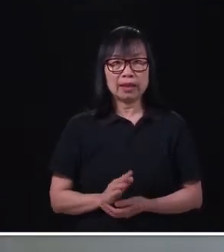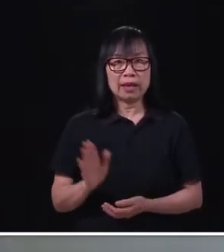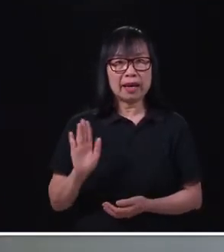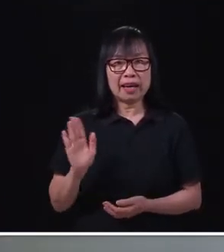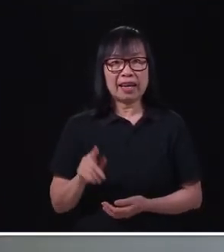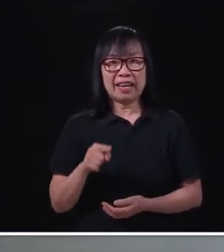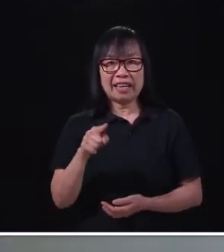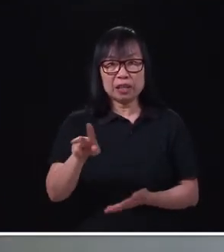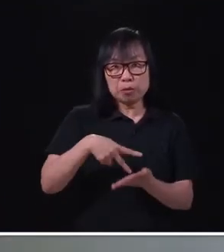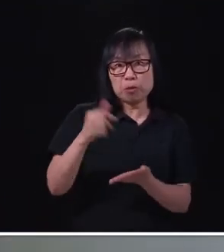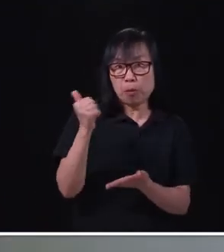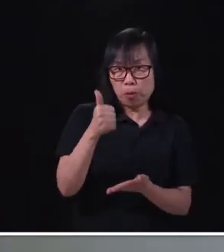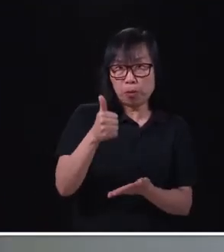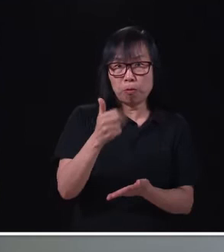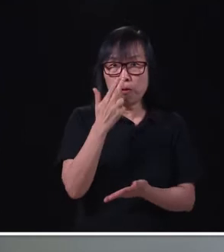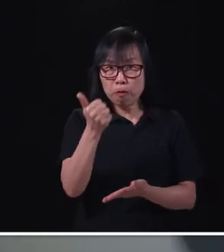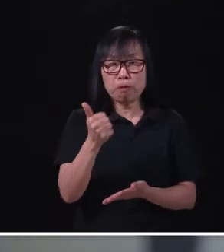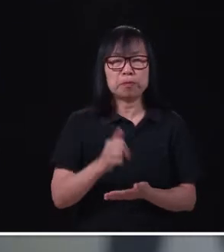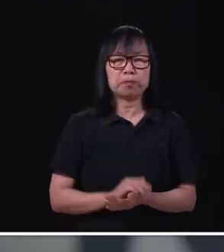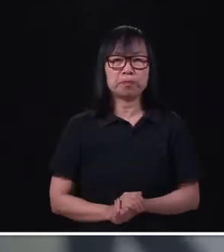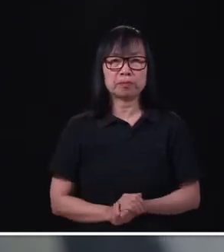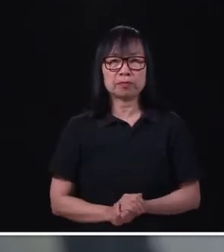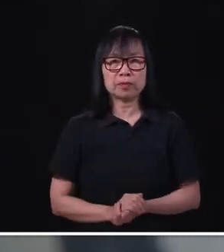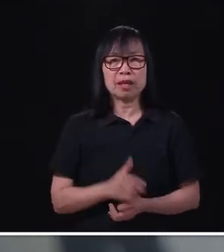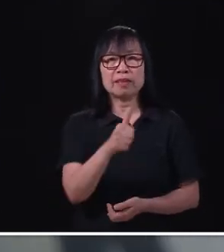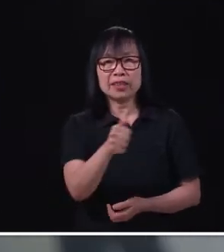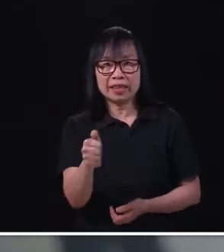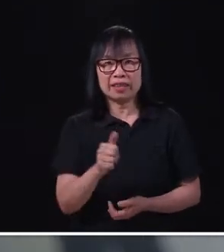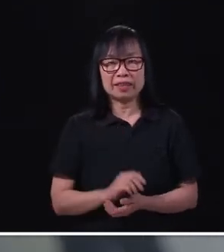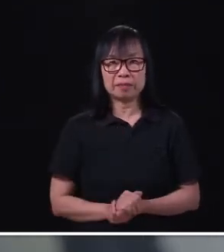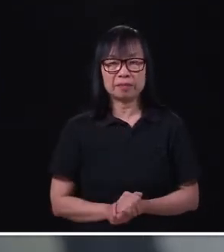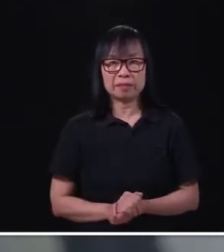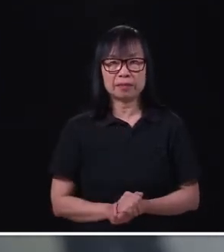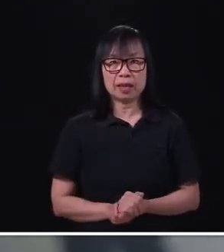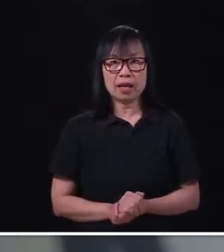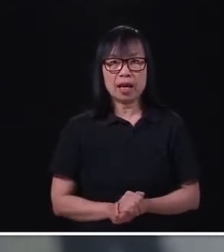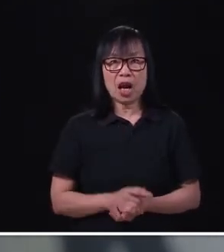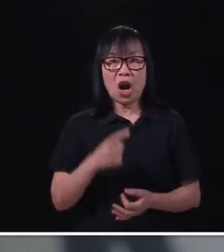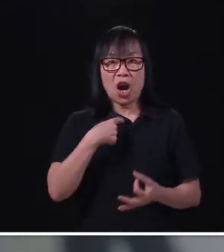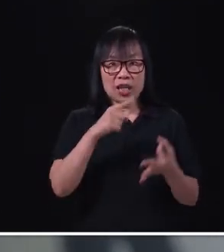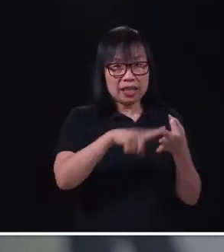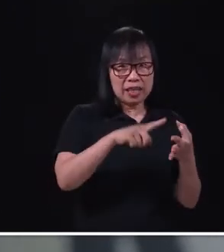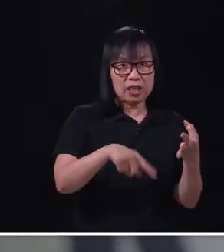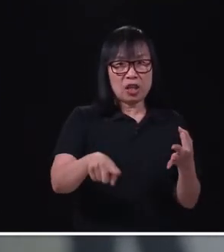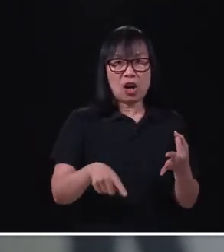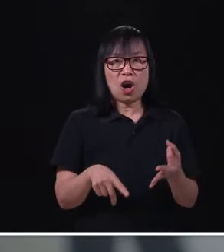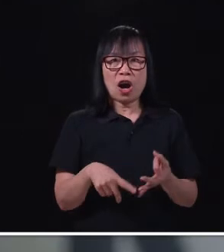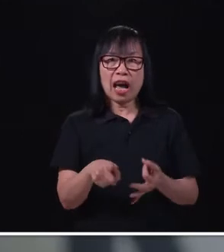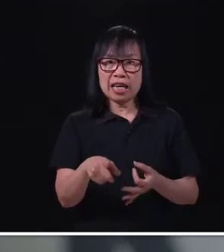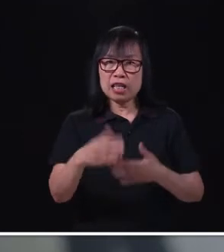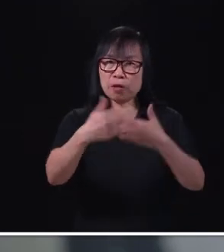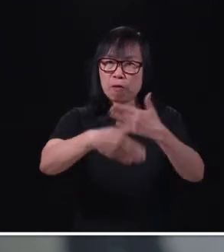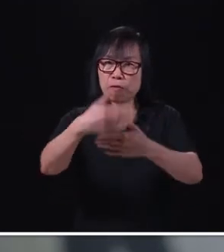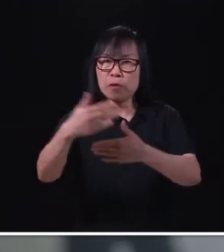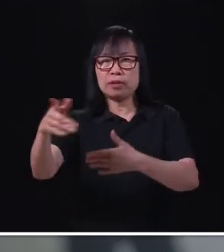嗨，你跳得好好睇喎。 哦，多謝。 我姓羅噶，喺對面做服